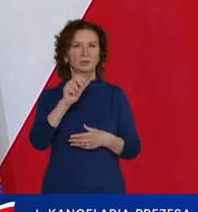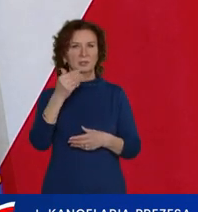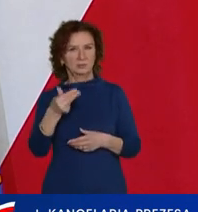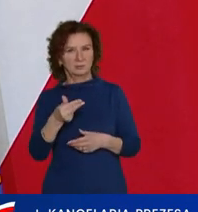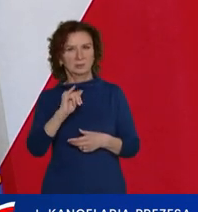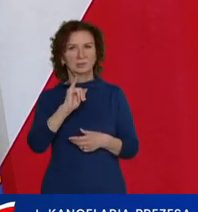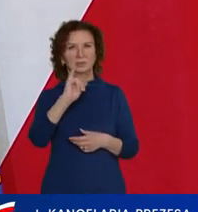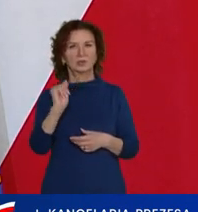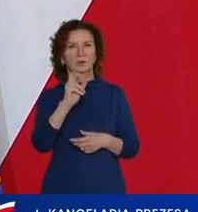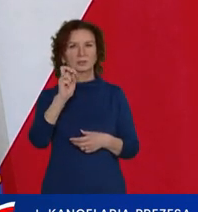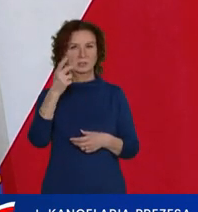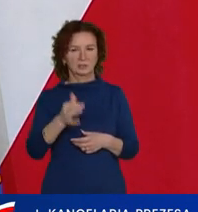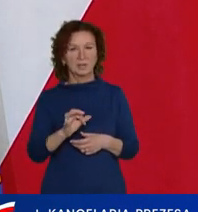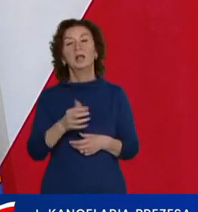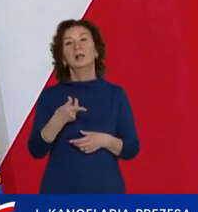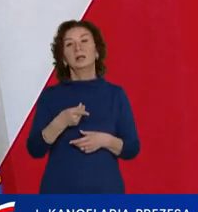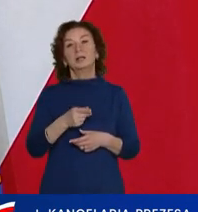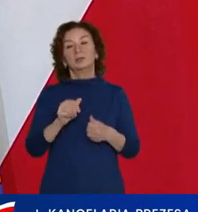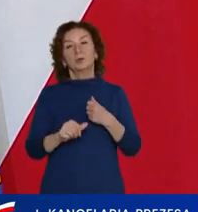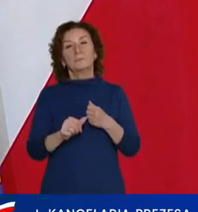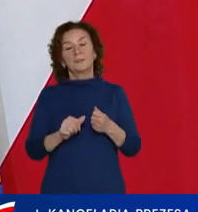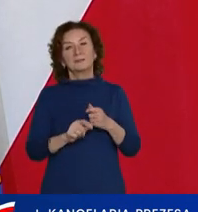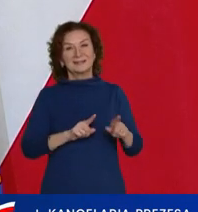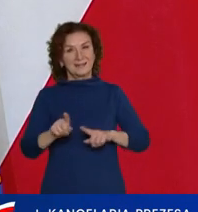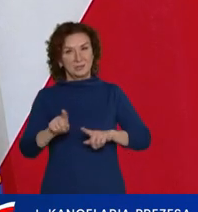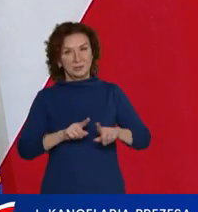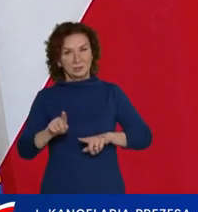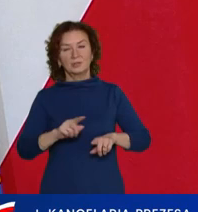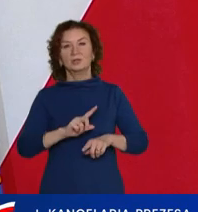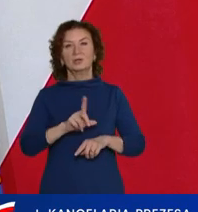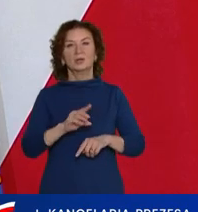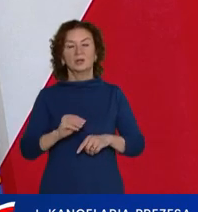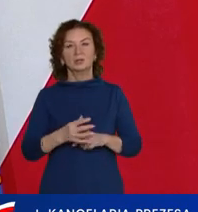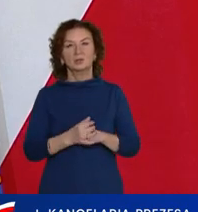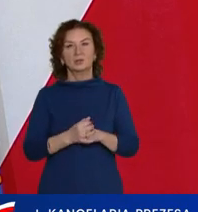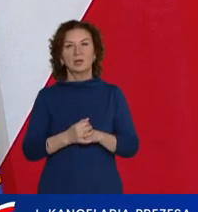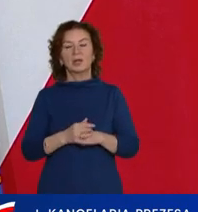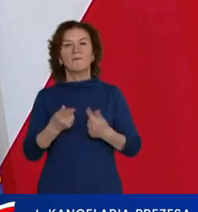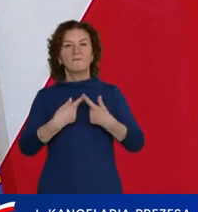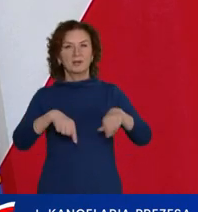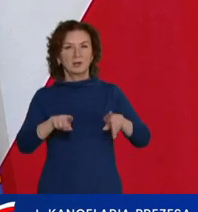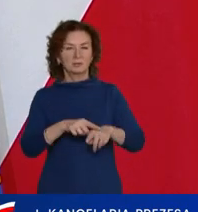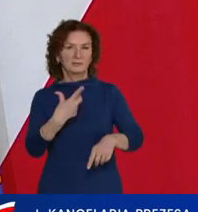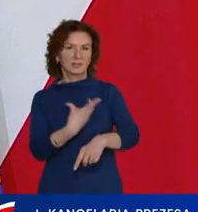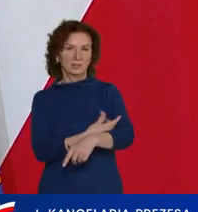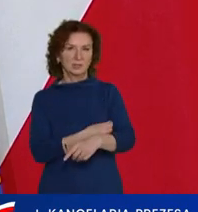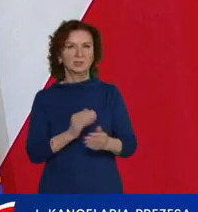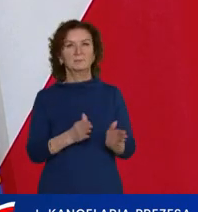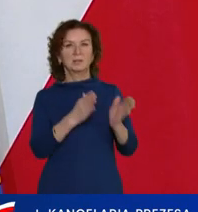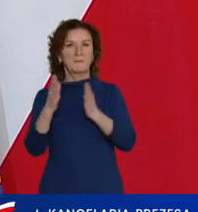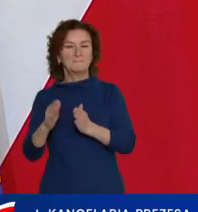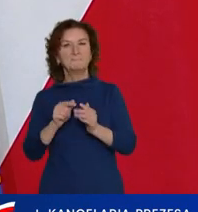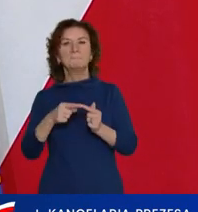tym produktem poza programem rządowym byłoby w tej chwili działalnością po prostu nielegalną. Z drugiej strony mam